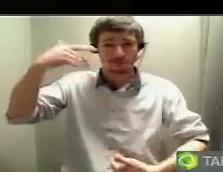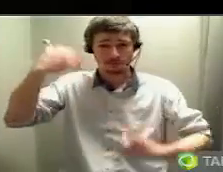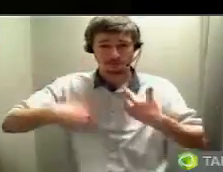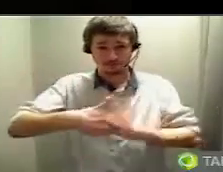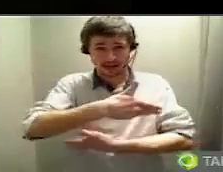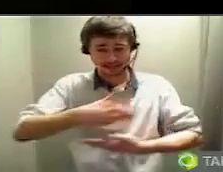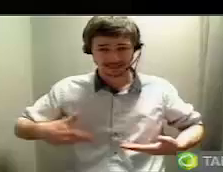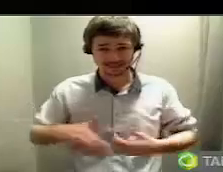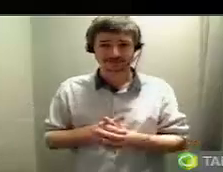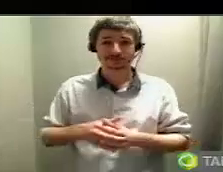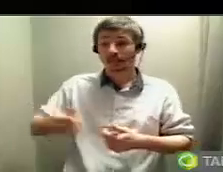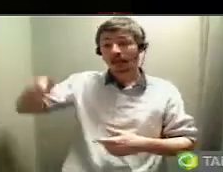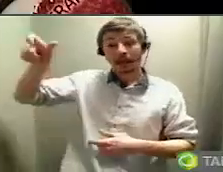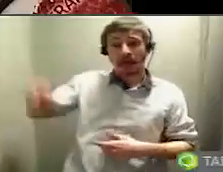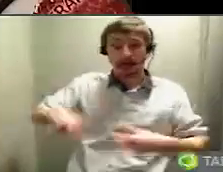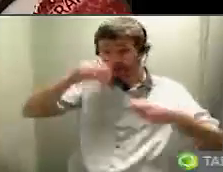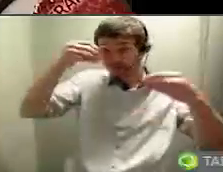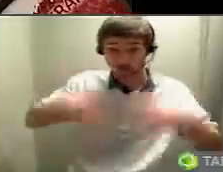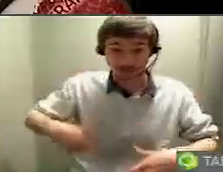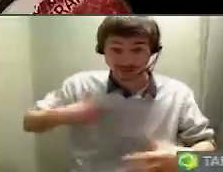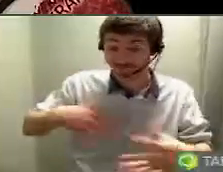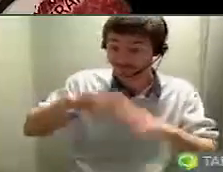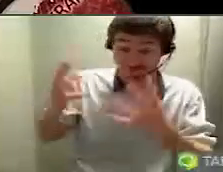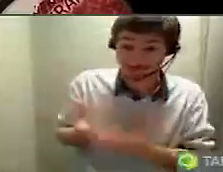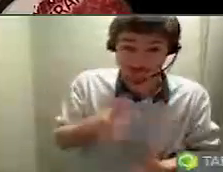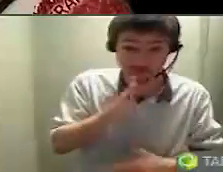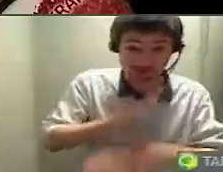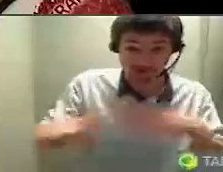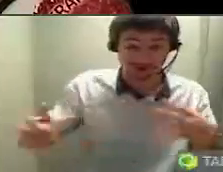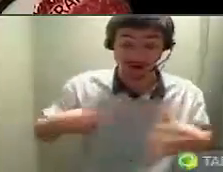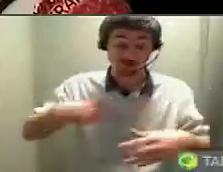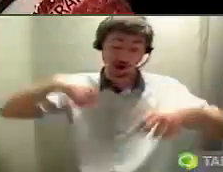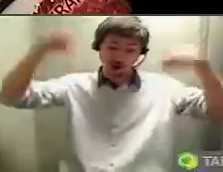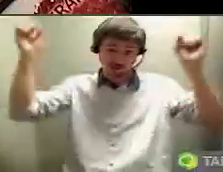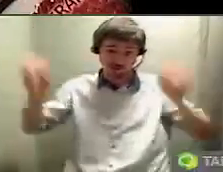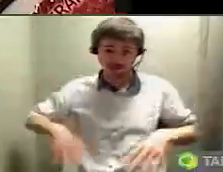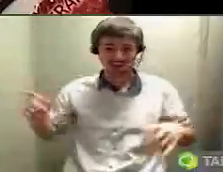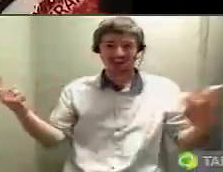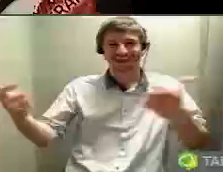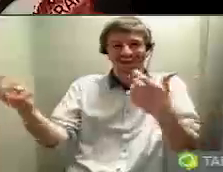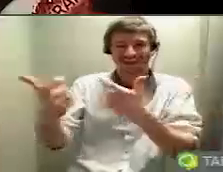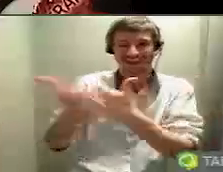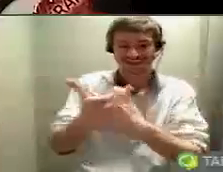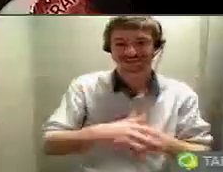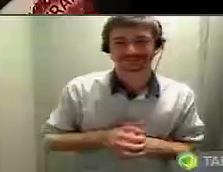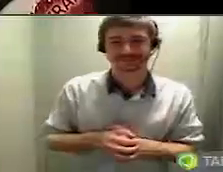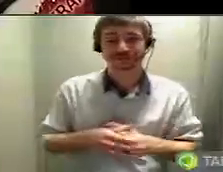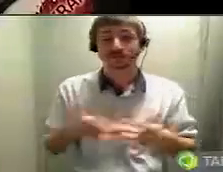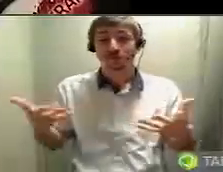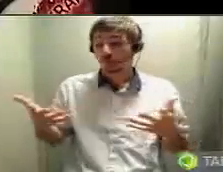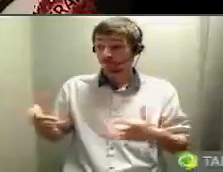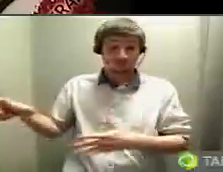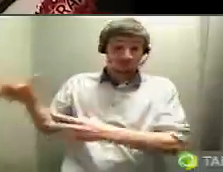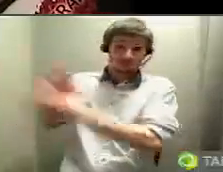faire. Donc on l'a emballé, hein, c'est normal, vous voyez. Donc on s'est dit il va témoigner, alors témoignons. Oh, c'est